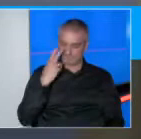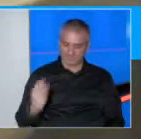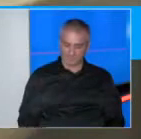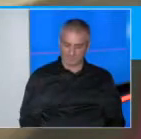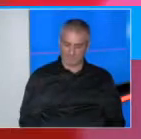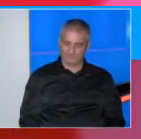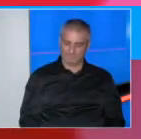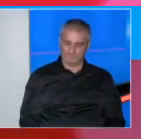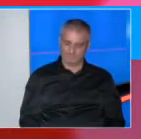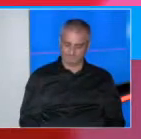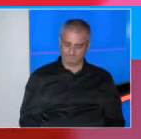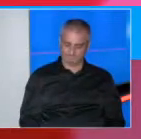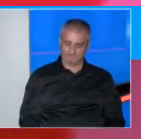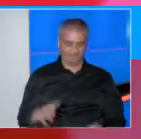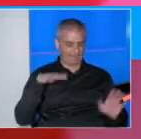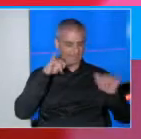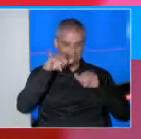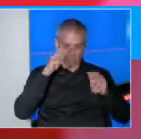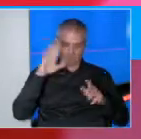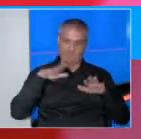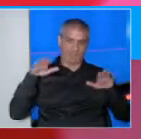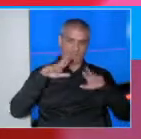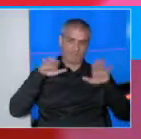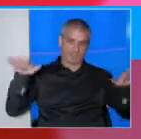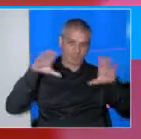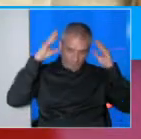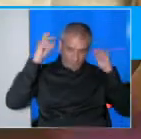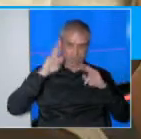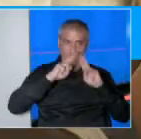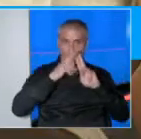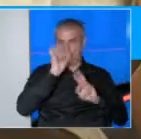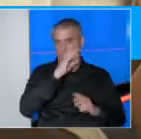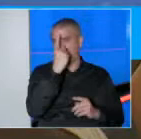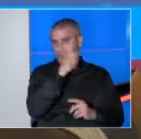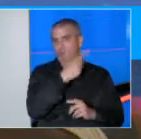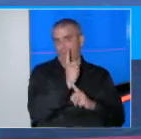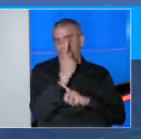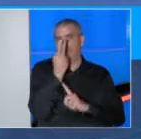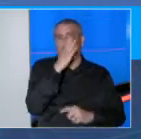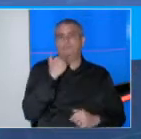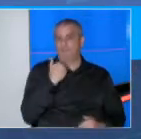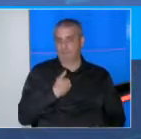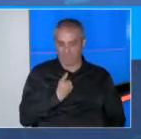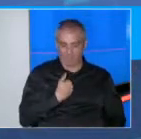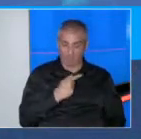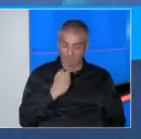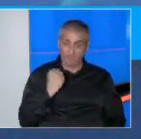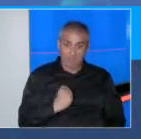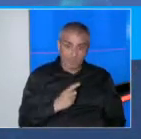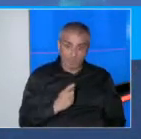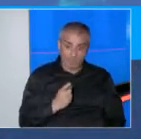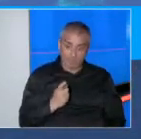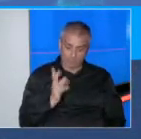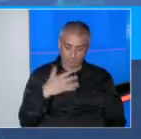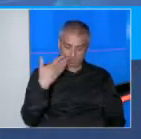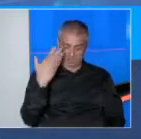ועל נדבג, כי העולם עדיין סובל מהקורונה בעצימות גבוהה יותר מאיתנו, זה בטוח.